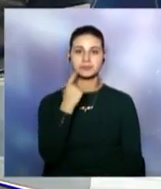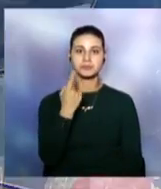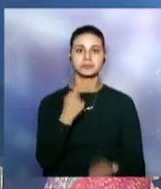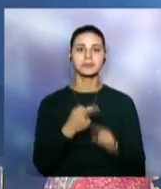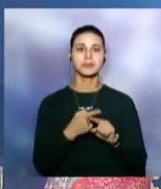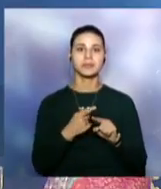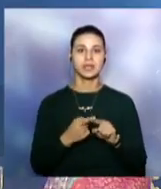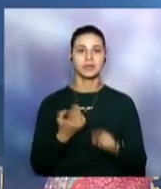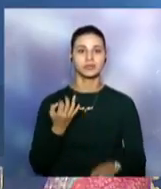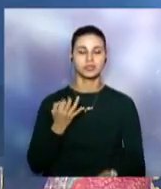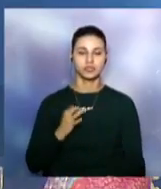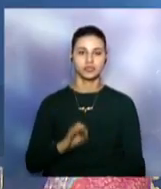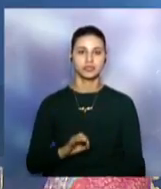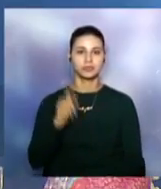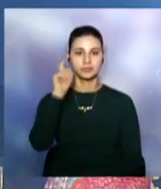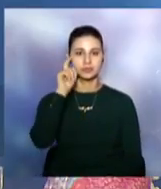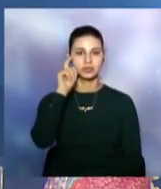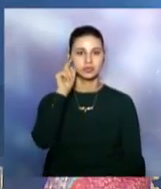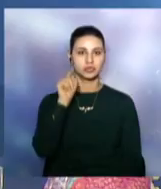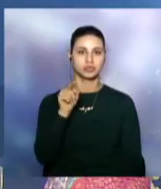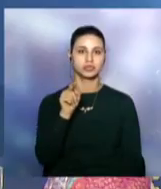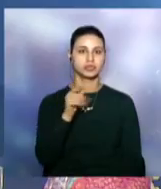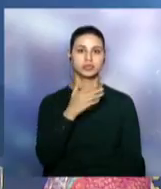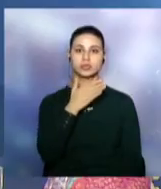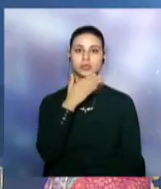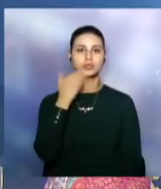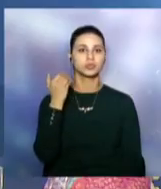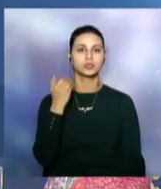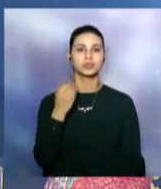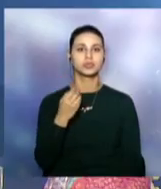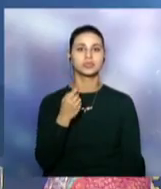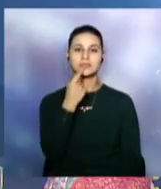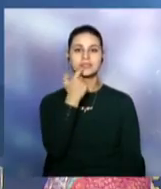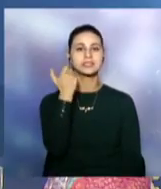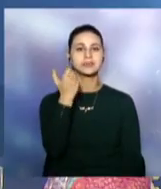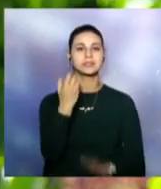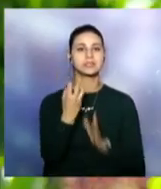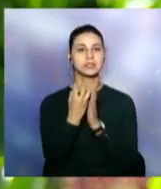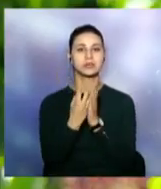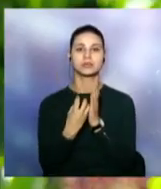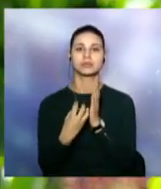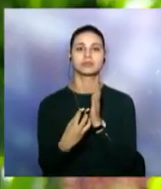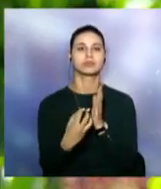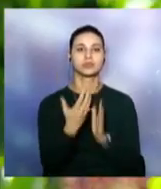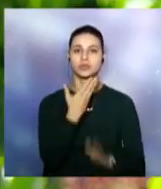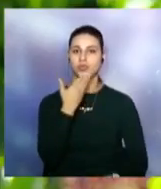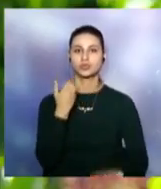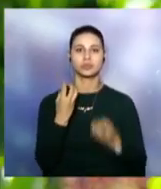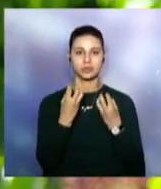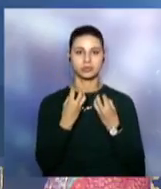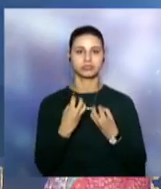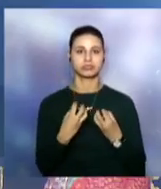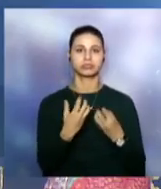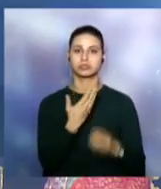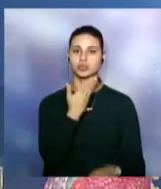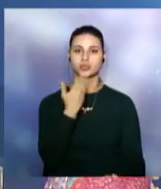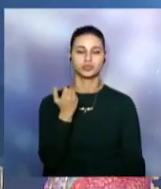წლინახევრის ვაჟს. არ აქვს სათესლე პარკში ჩამოსული არცერთი სათესლე ჯირკვალი, ანუ რეალურად კრიპტორხიდან გვაქვს